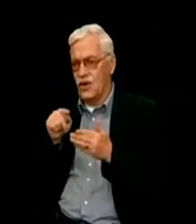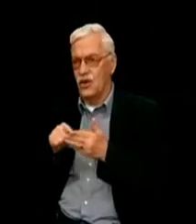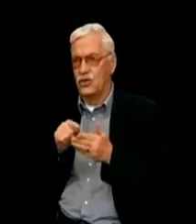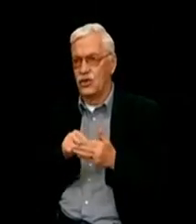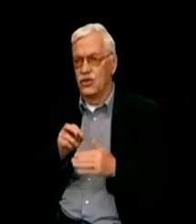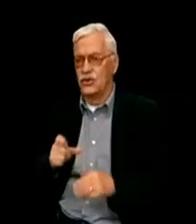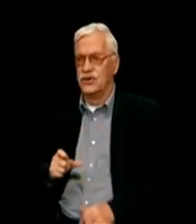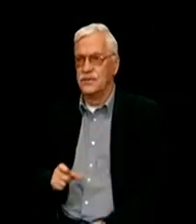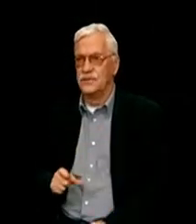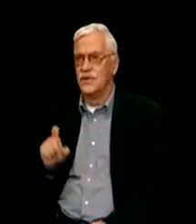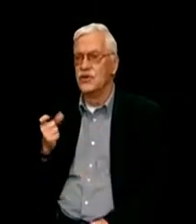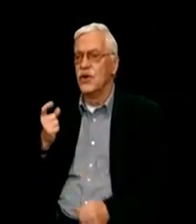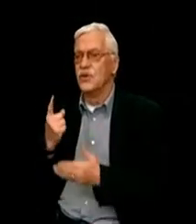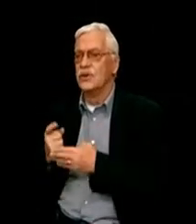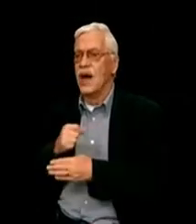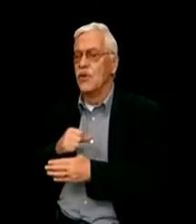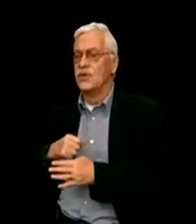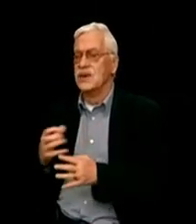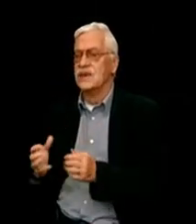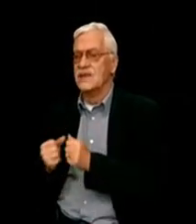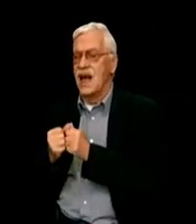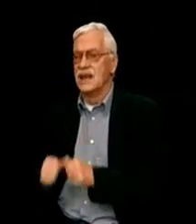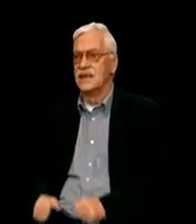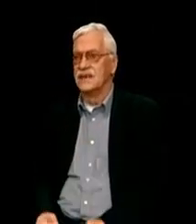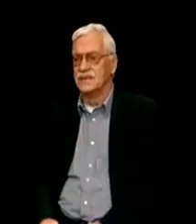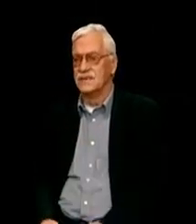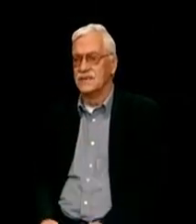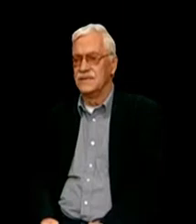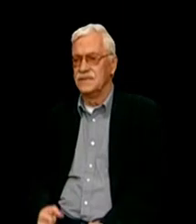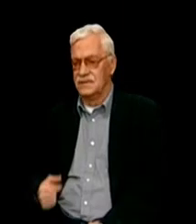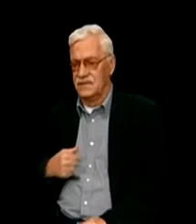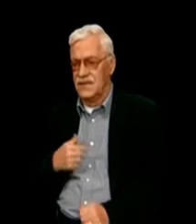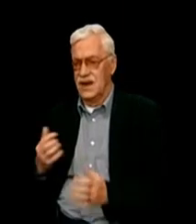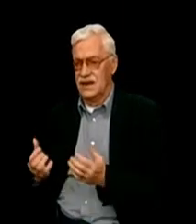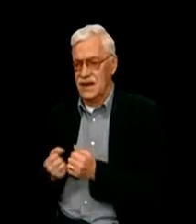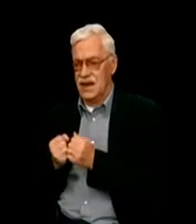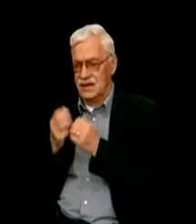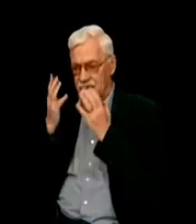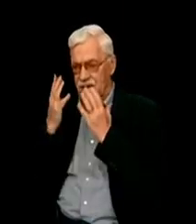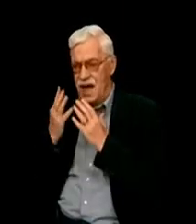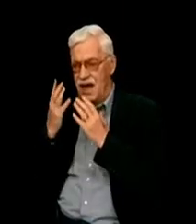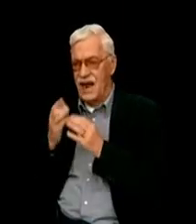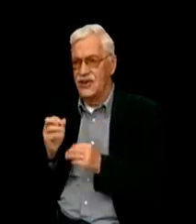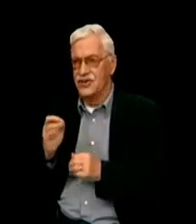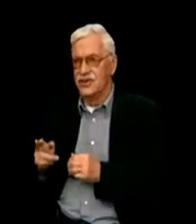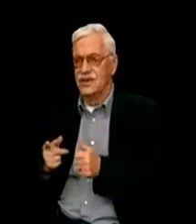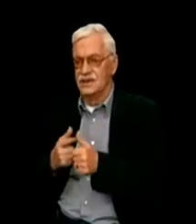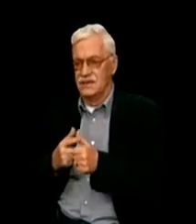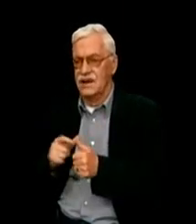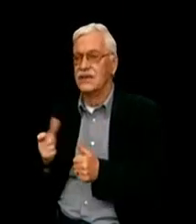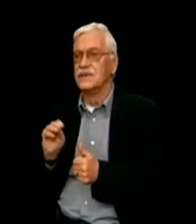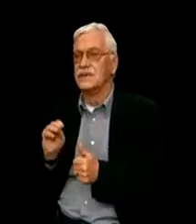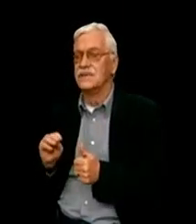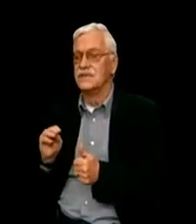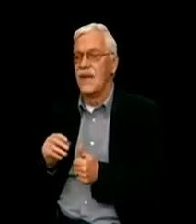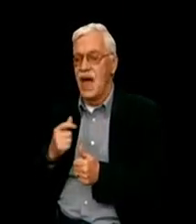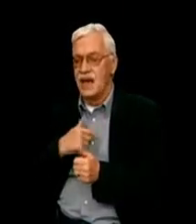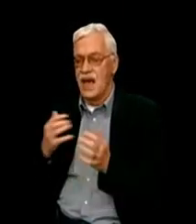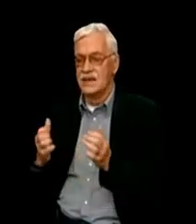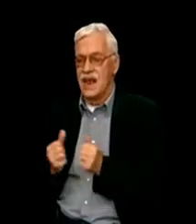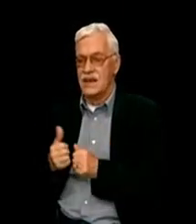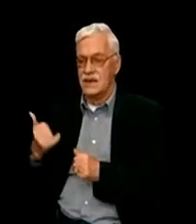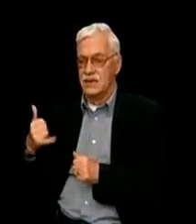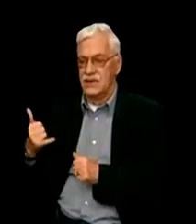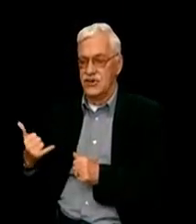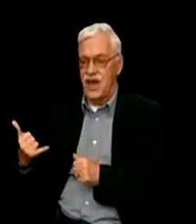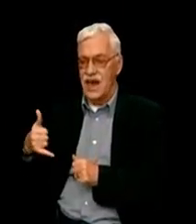Co udało wam się znaleźć? Mi się udało przestraszyć ręcznika. Ręcznika, dobrze, ręcznik, elegancko. Co jeszcze? Ja znalazłam czajnik.